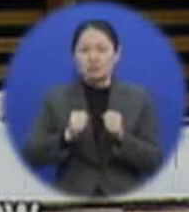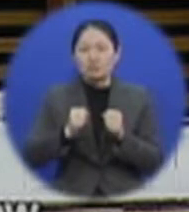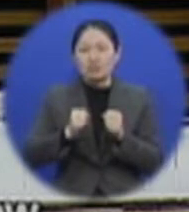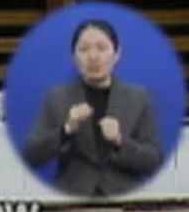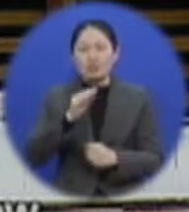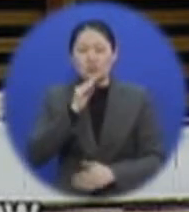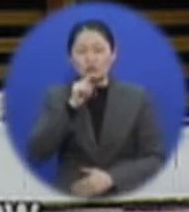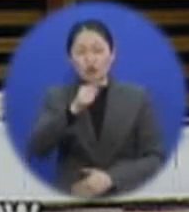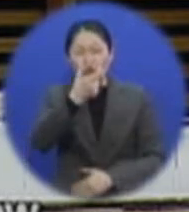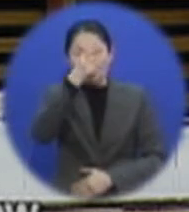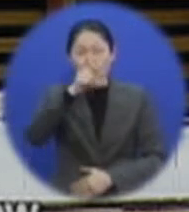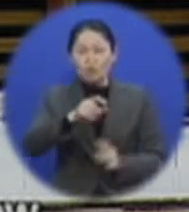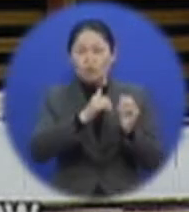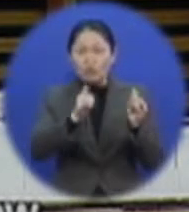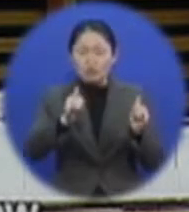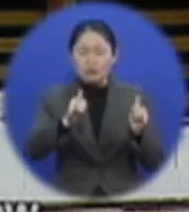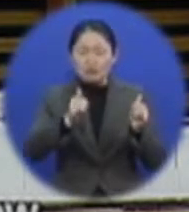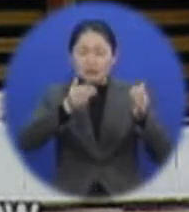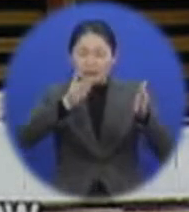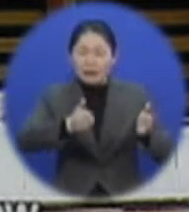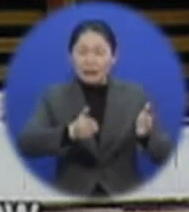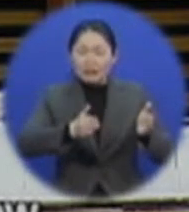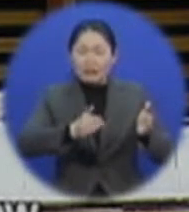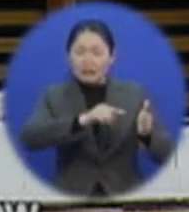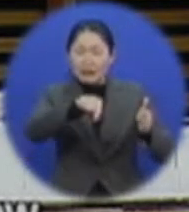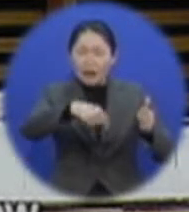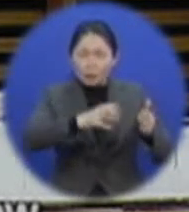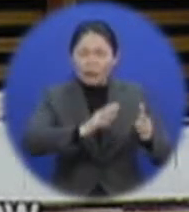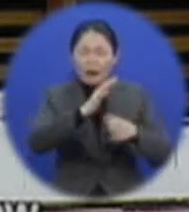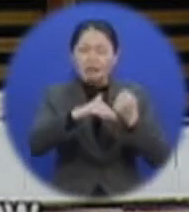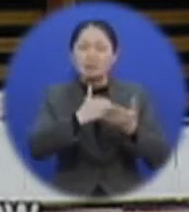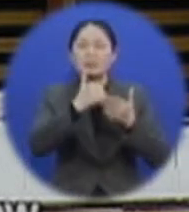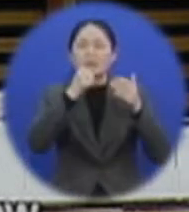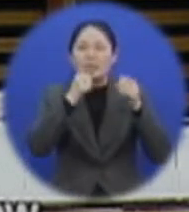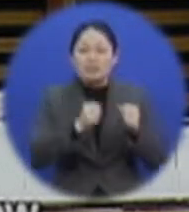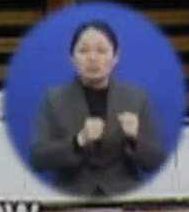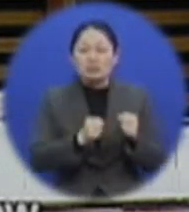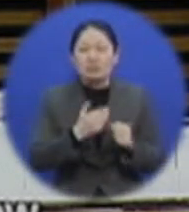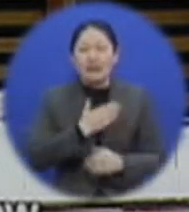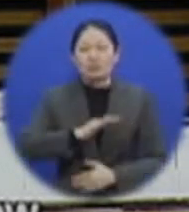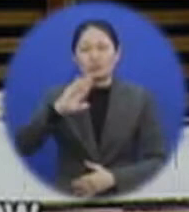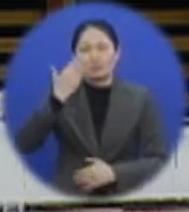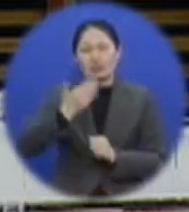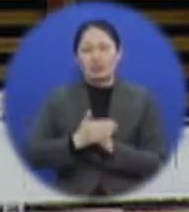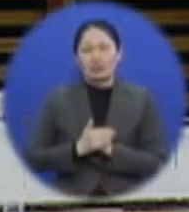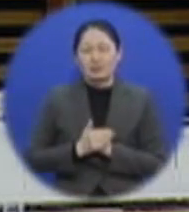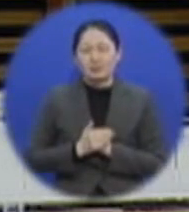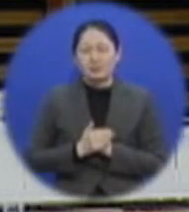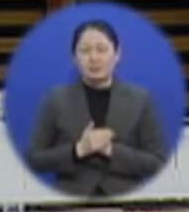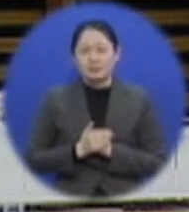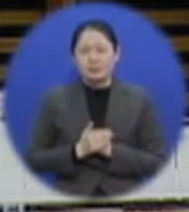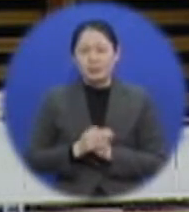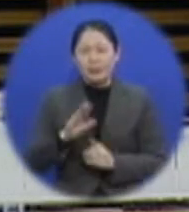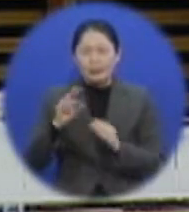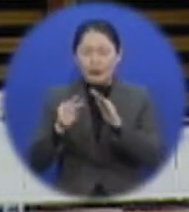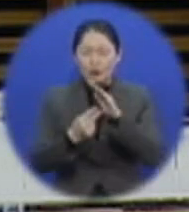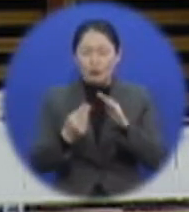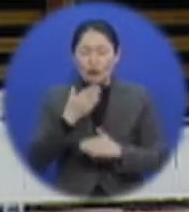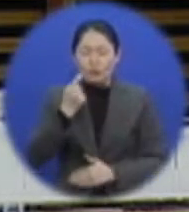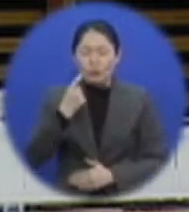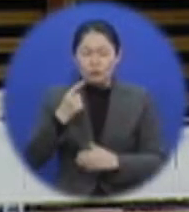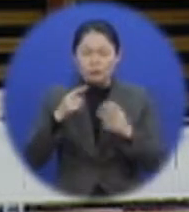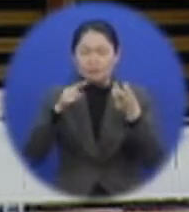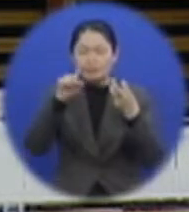저 기독교인들 사이에 진짜 하나님이 계시 구나 하는 것을 알게 됩니다 요한복음 13장